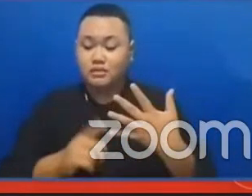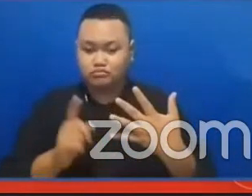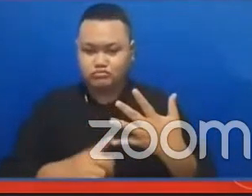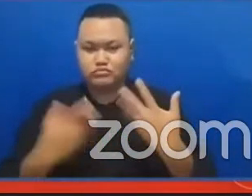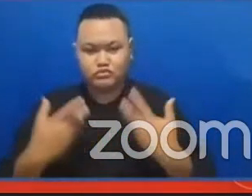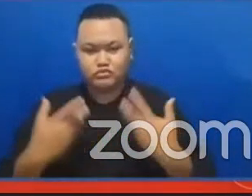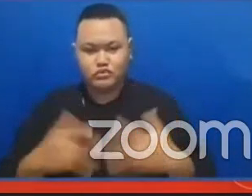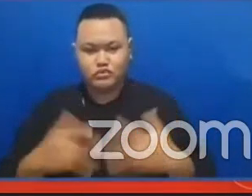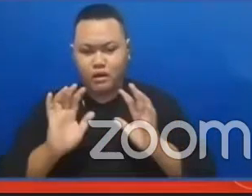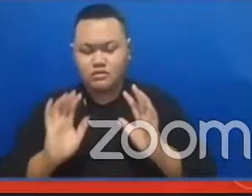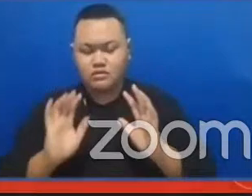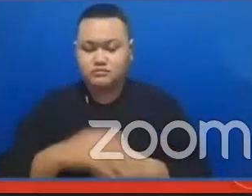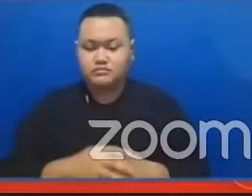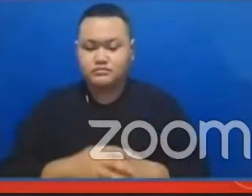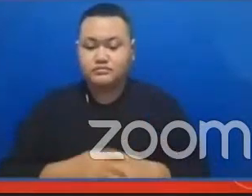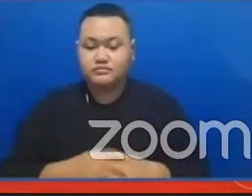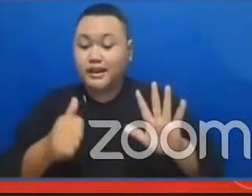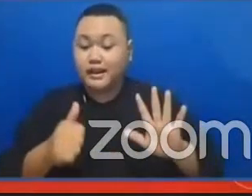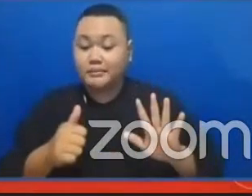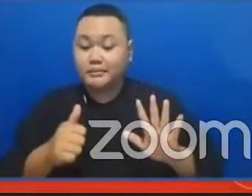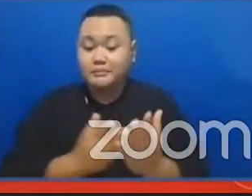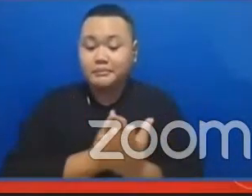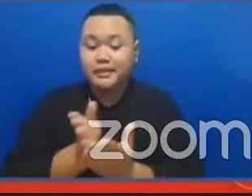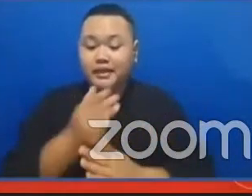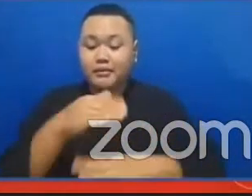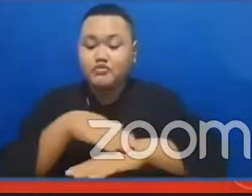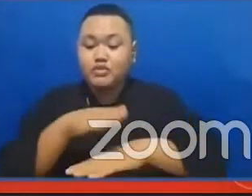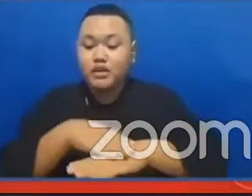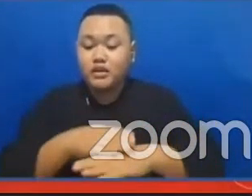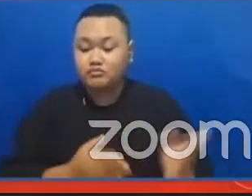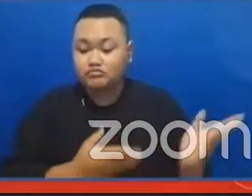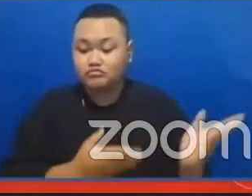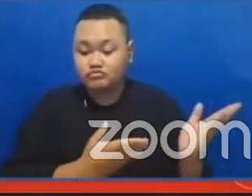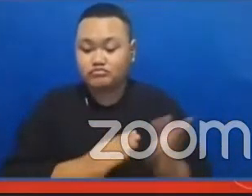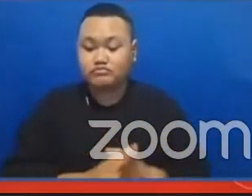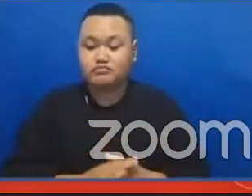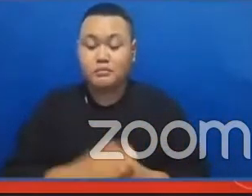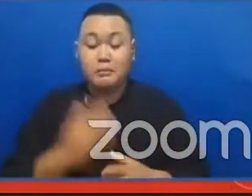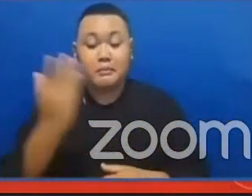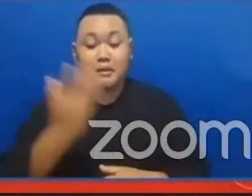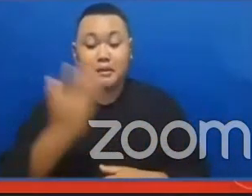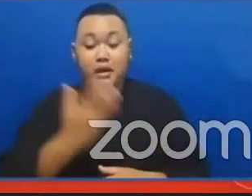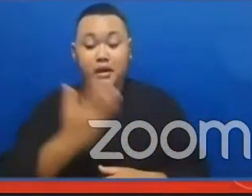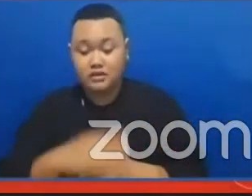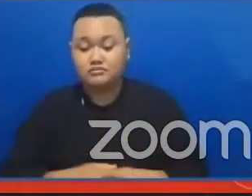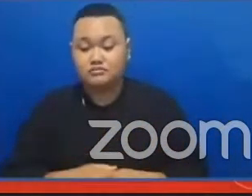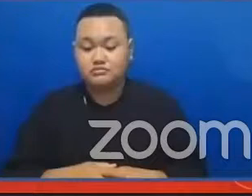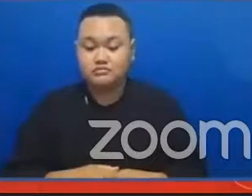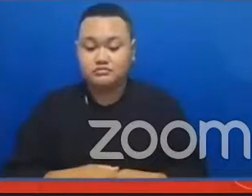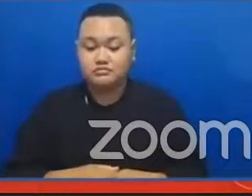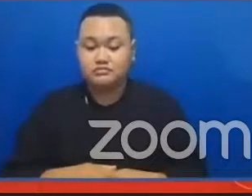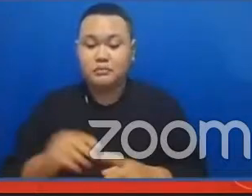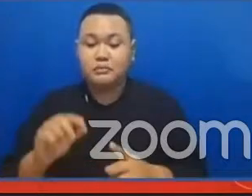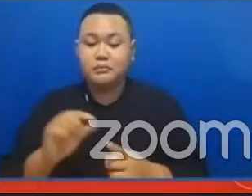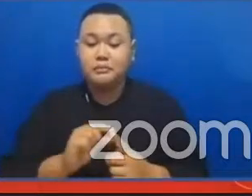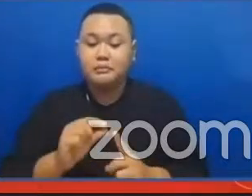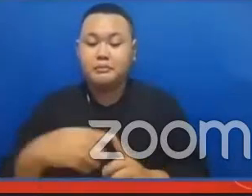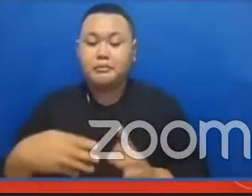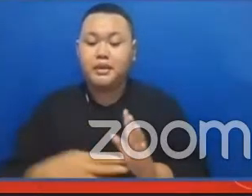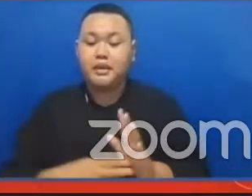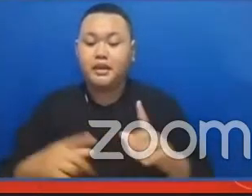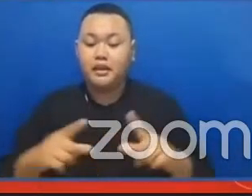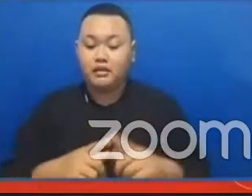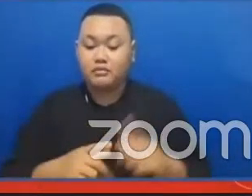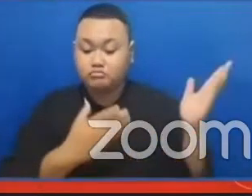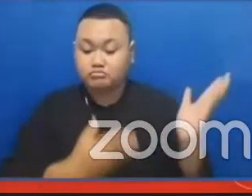2 juta sekian, kemudian ada peta budaya ya, kemudian ada karya bahasa dan sastra, kemudian ada pena nih Bapak Ibu